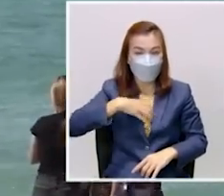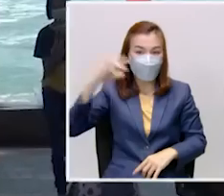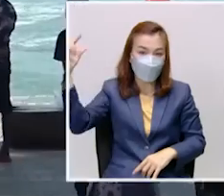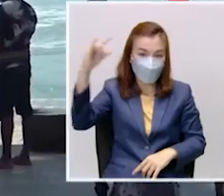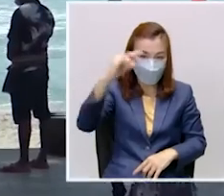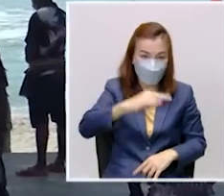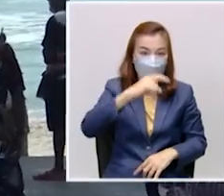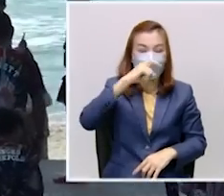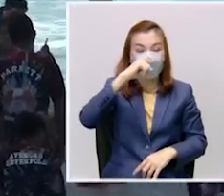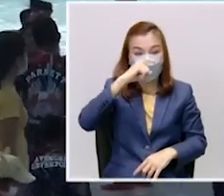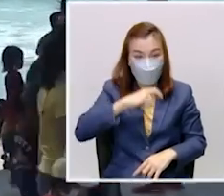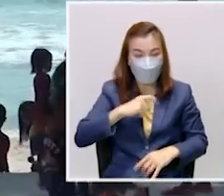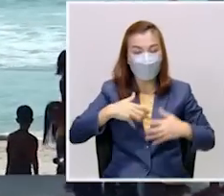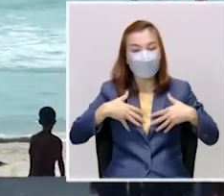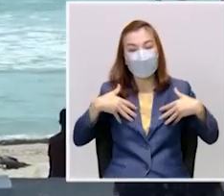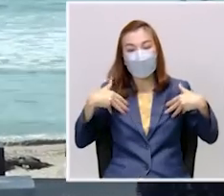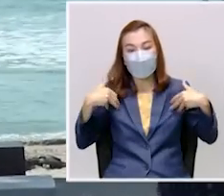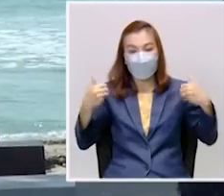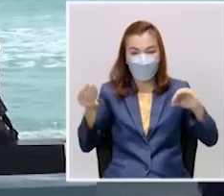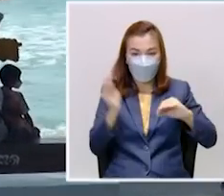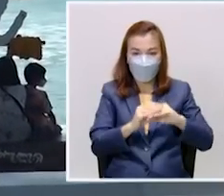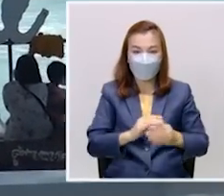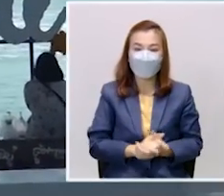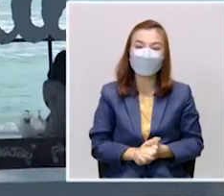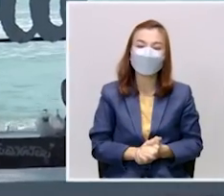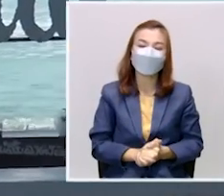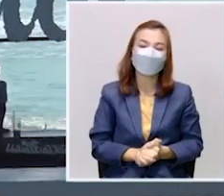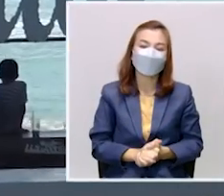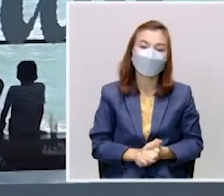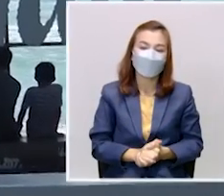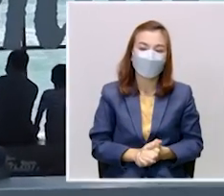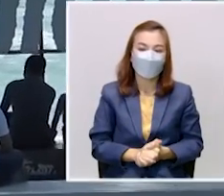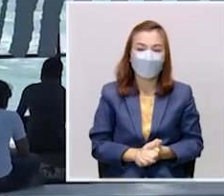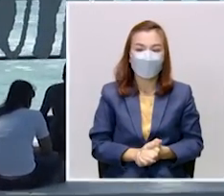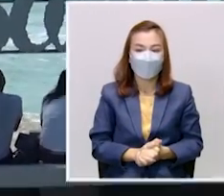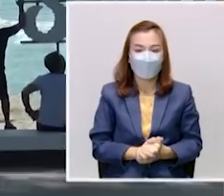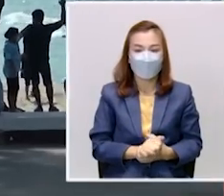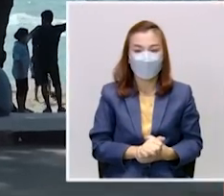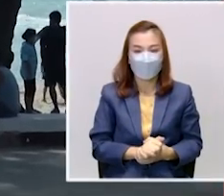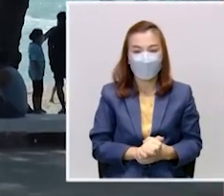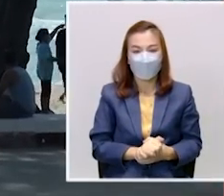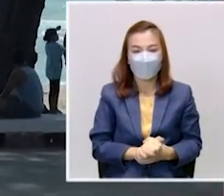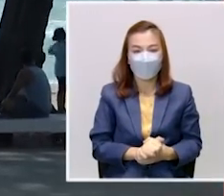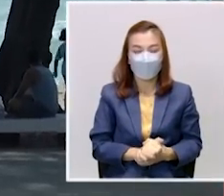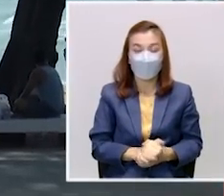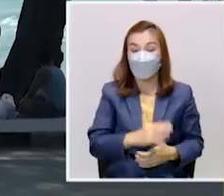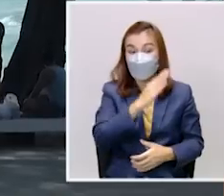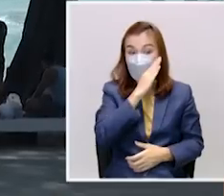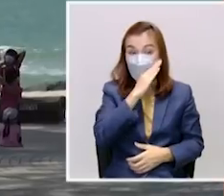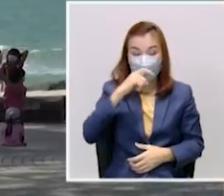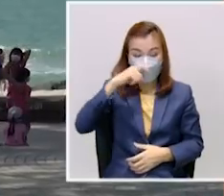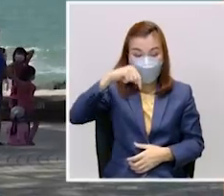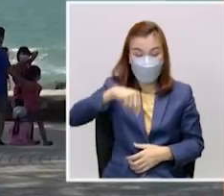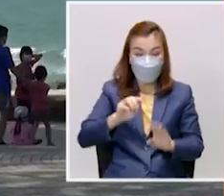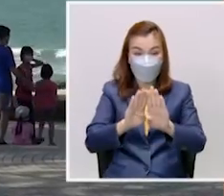ามาท่องเที่ยวไทยให้สะดวกสบายมากยิ่งขึ้นนะครับ ถ้าเกิดว่าไทยเราเนี่ยเปิดประเทศรับนักท่องเที่ยวแบบเต็มรูปแบบ